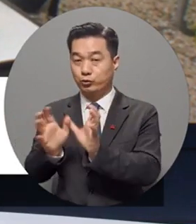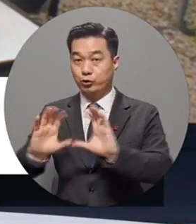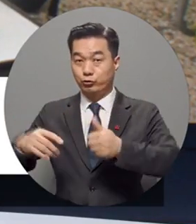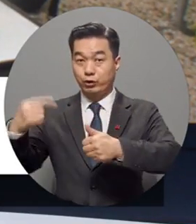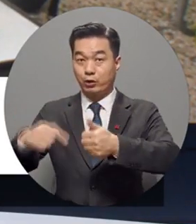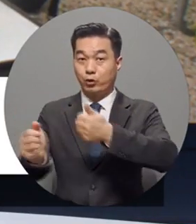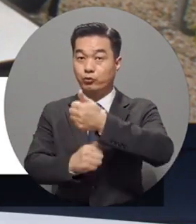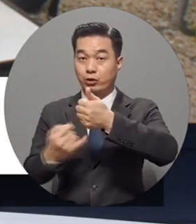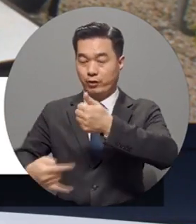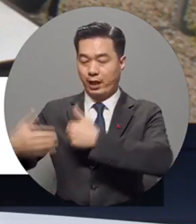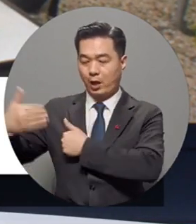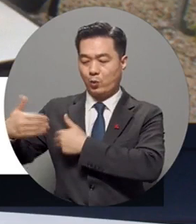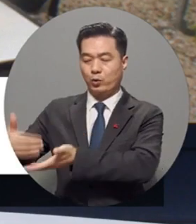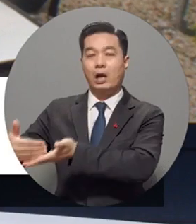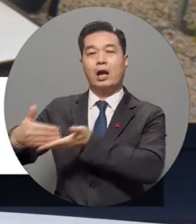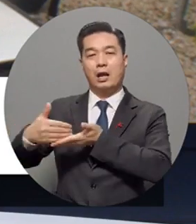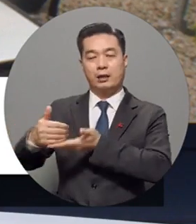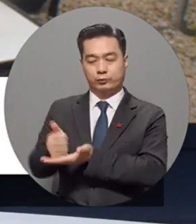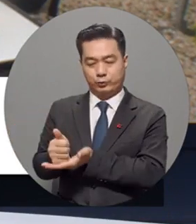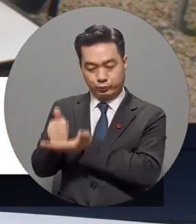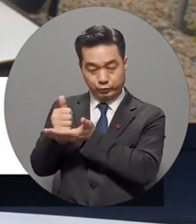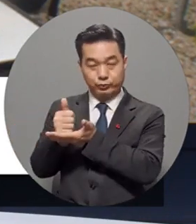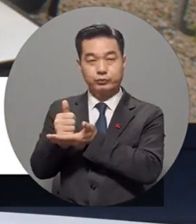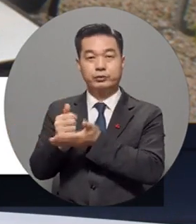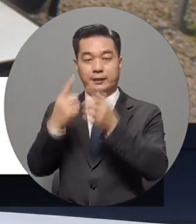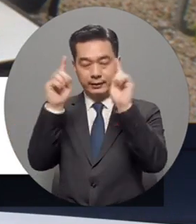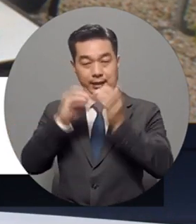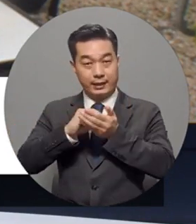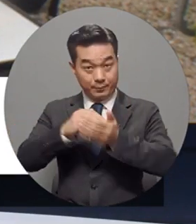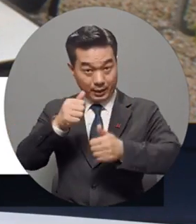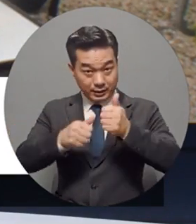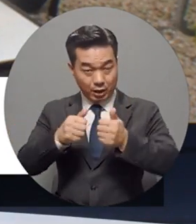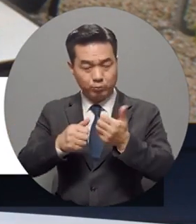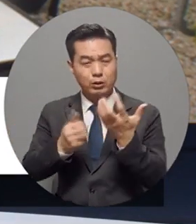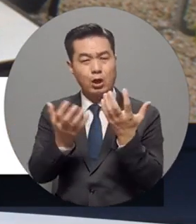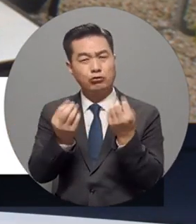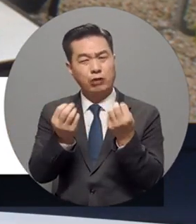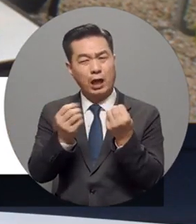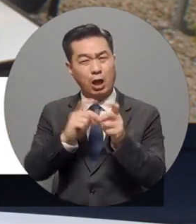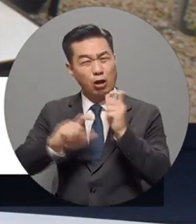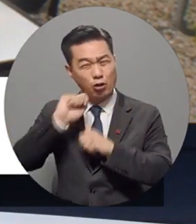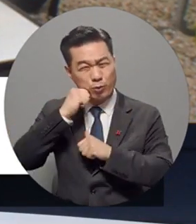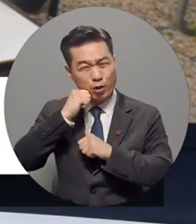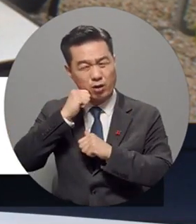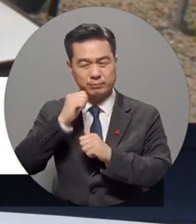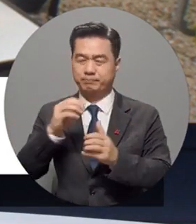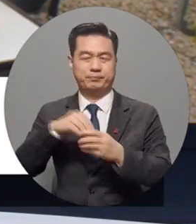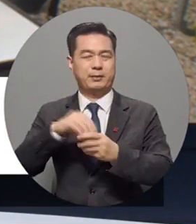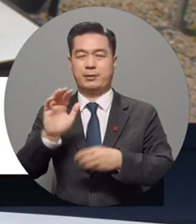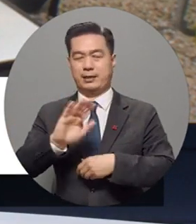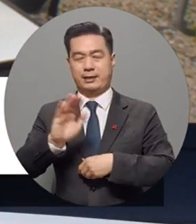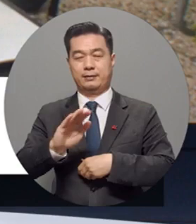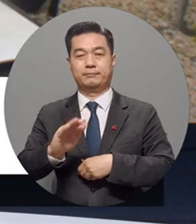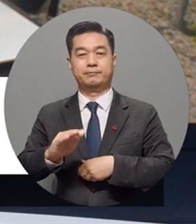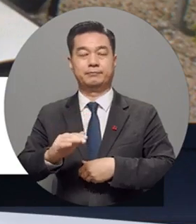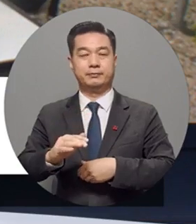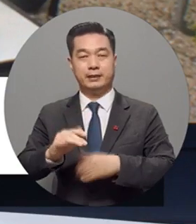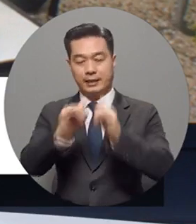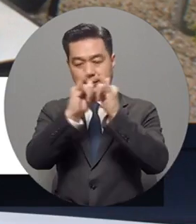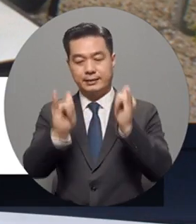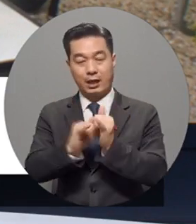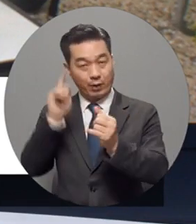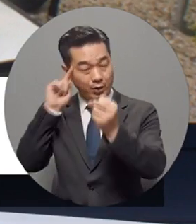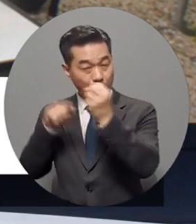국가교육위원회의 권고안을 존중해 수능 심화 수학 과목은 신설하지 않기로 했고, 내신 가운데 사회과학의